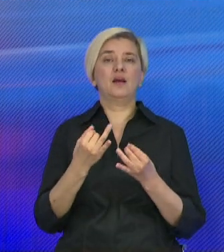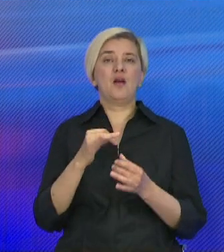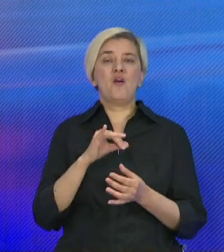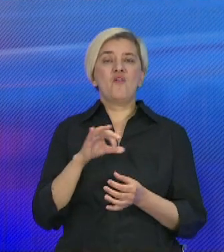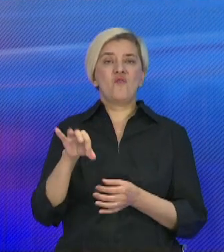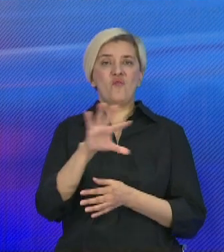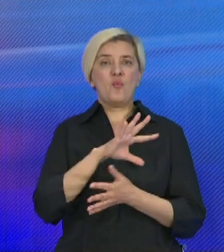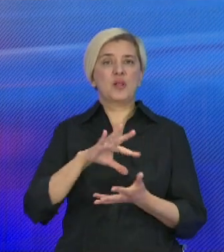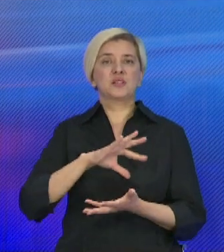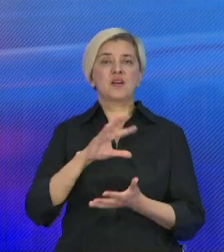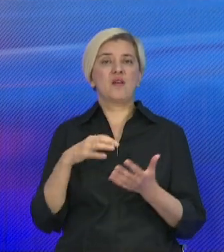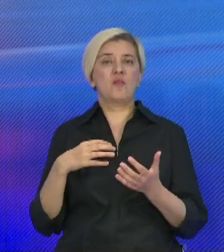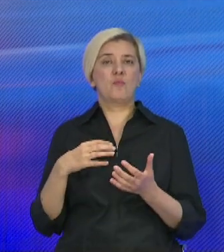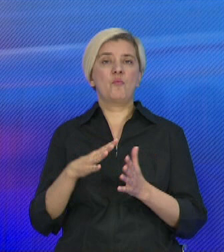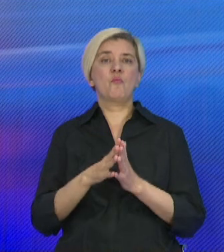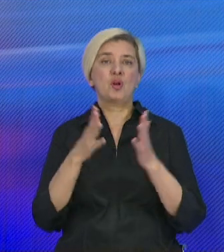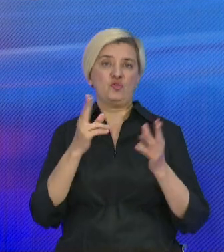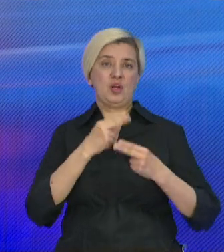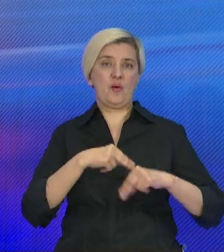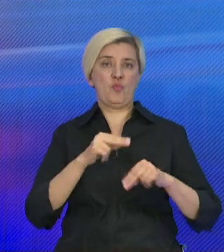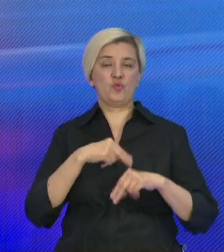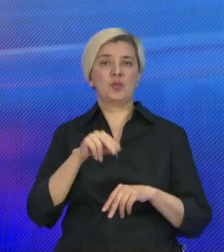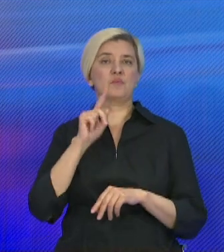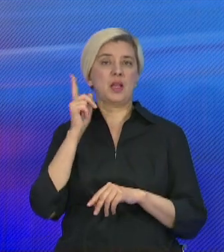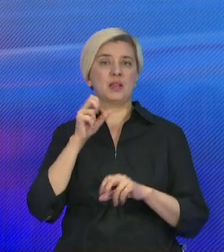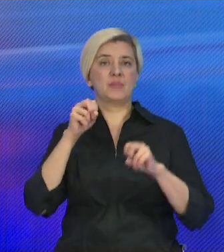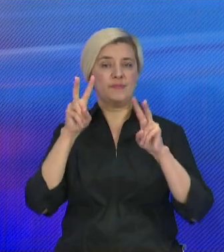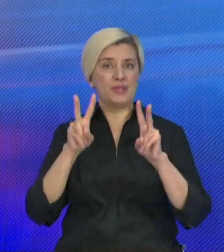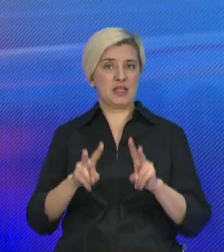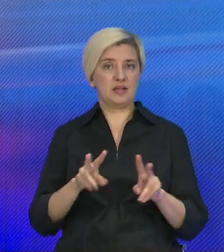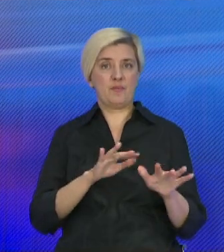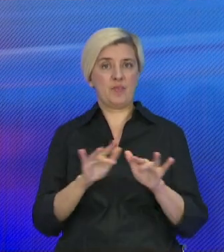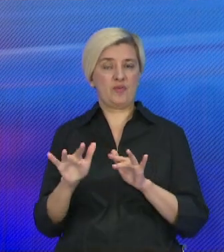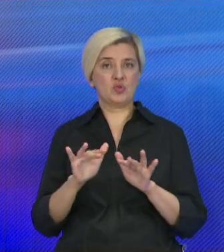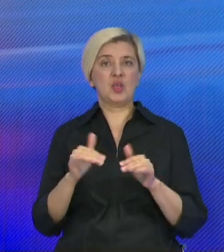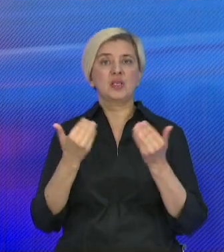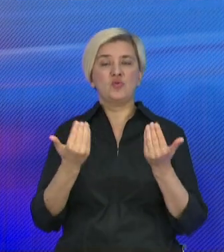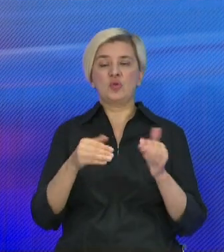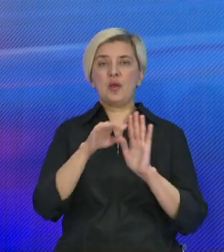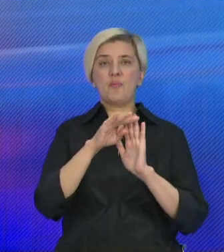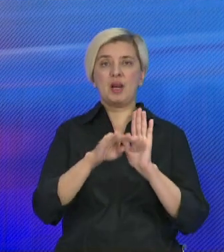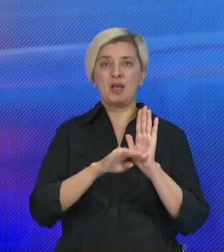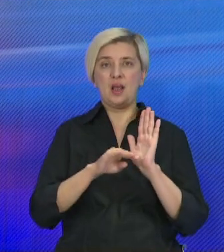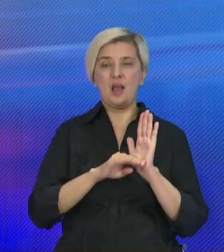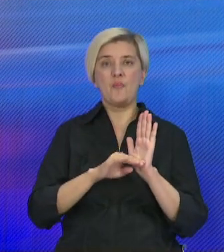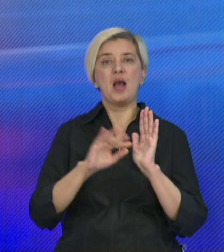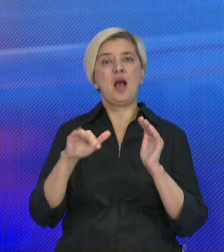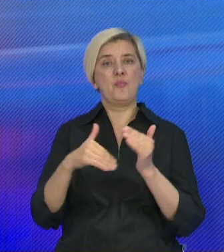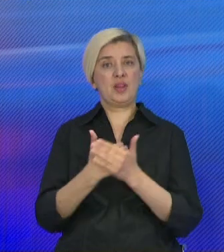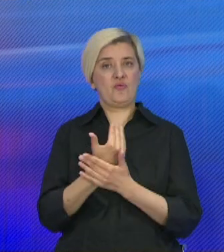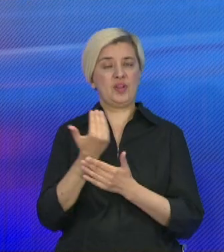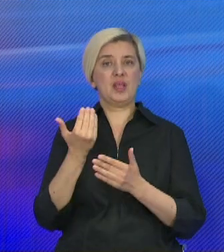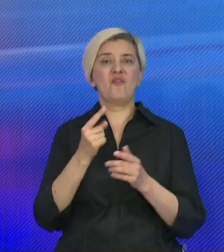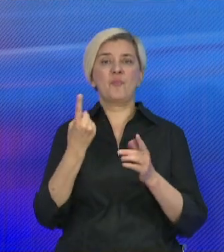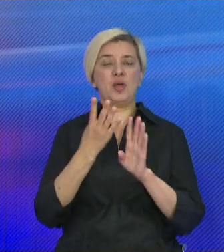молодыми специалистами, и подобное объединение только один из прикладов. Сёлетнюю программу, кажут организаторы курсов, істотно обновили. У